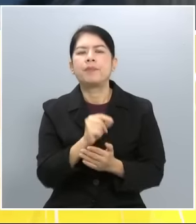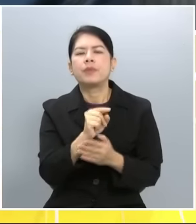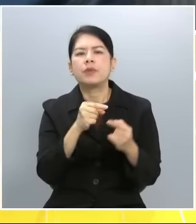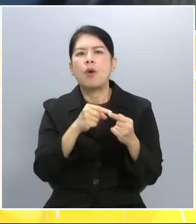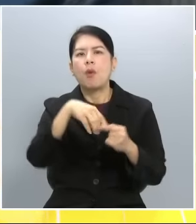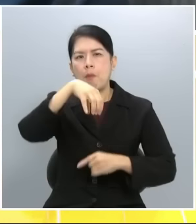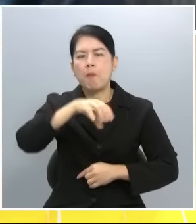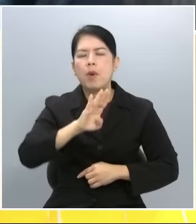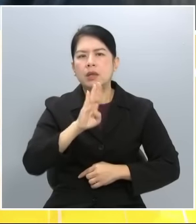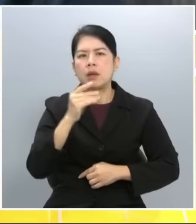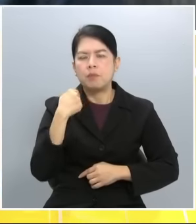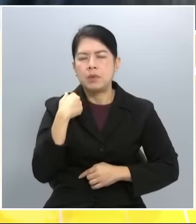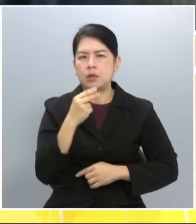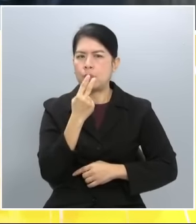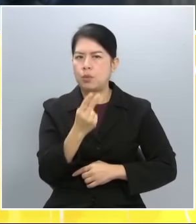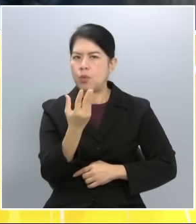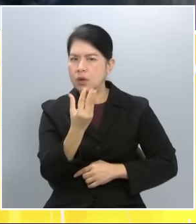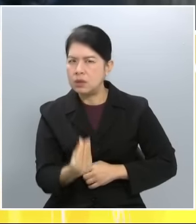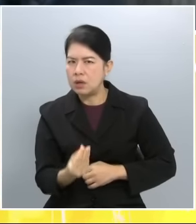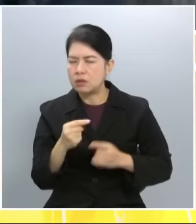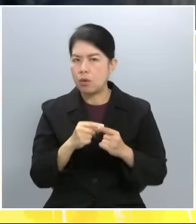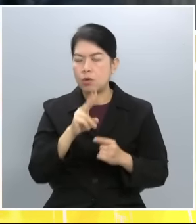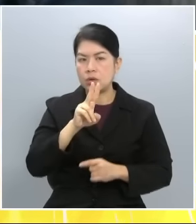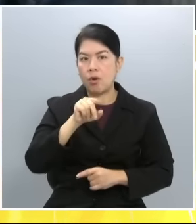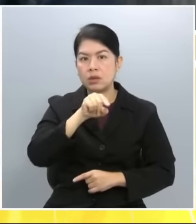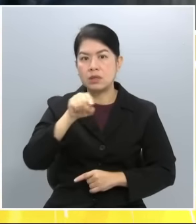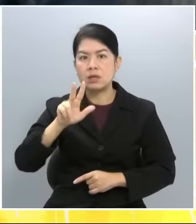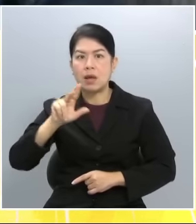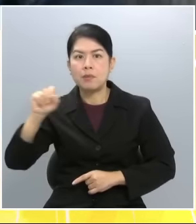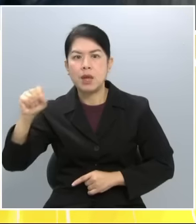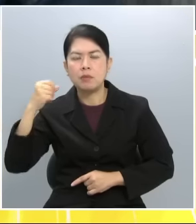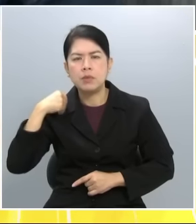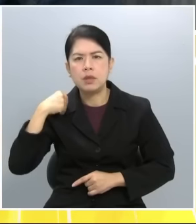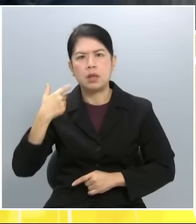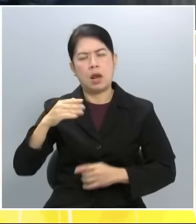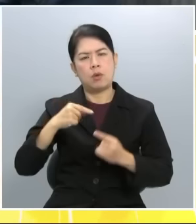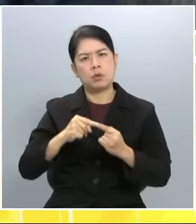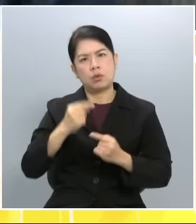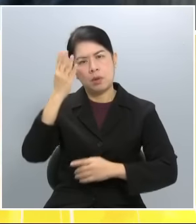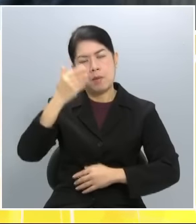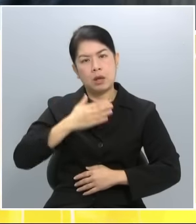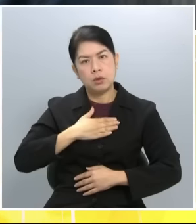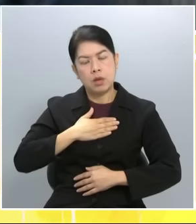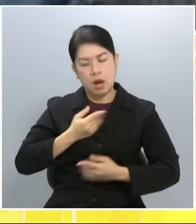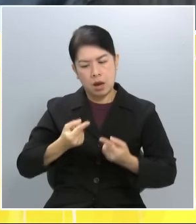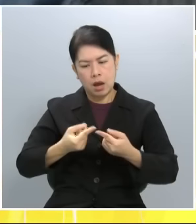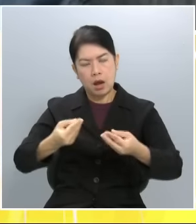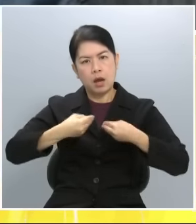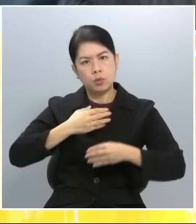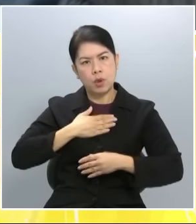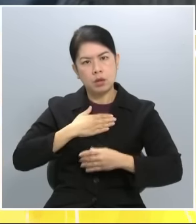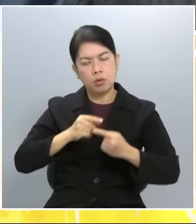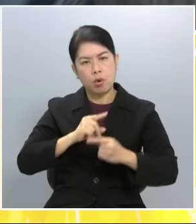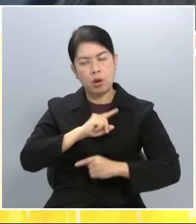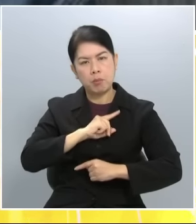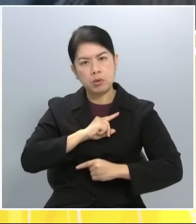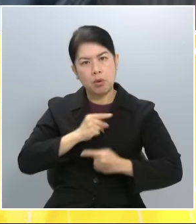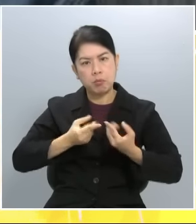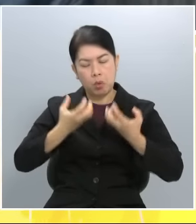พร้อมกับการที่จะให้คุณหนุ่มรับสภาพนี่ประมาณเกือบ20ล้าน ค่ะ คุณหนุ่มบอกว่าจริ